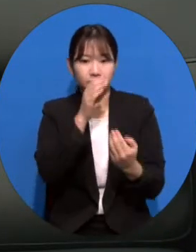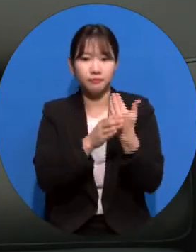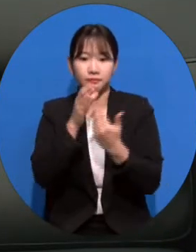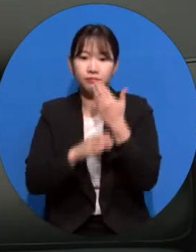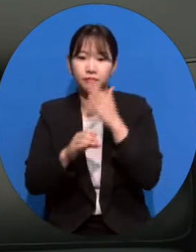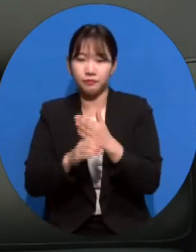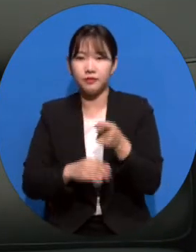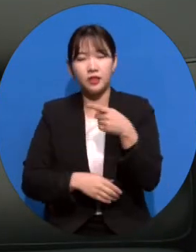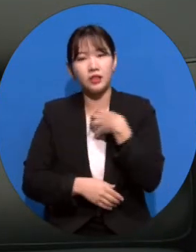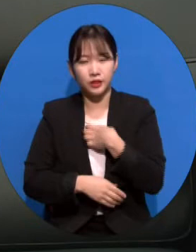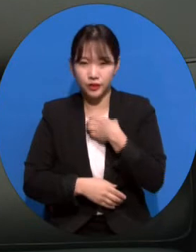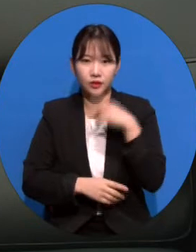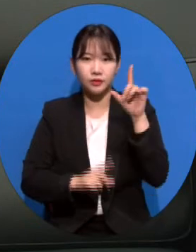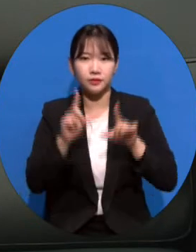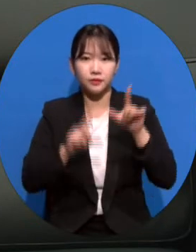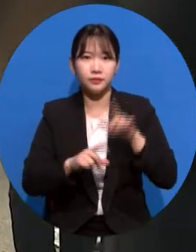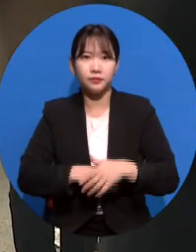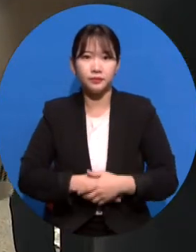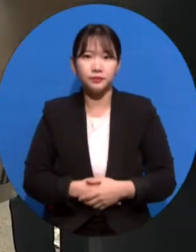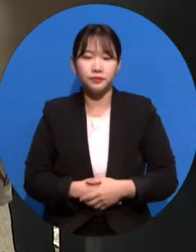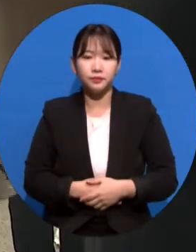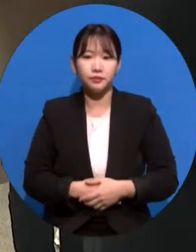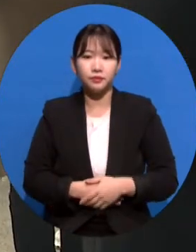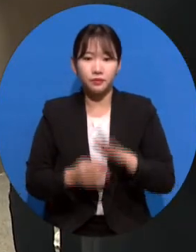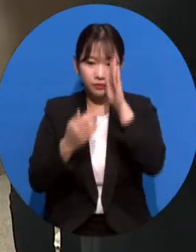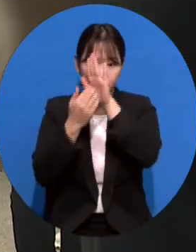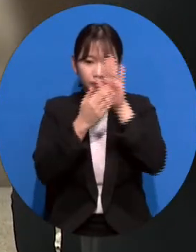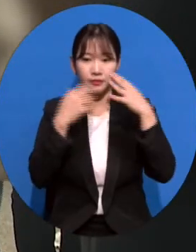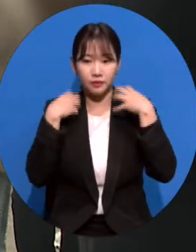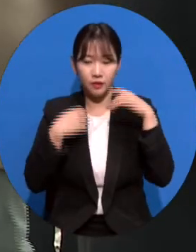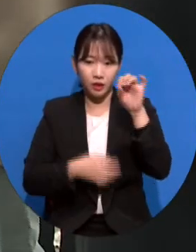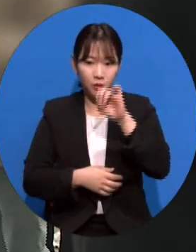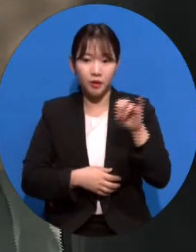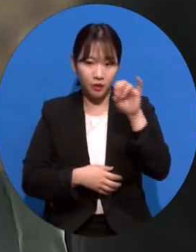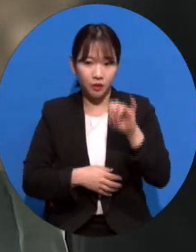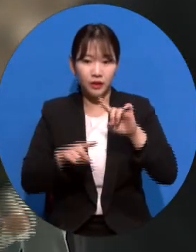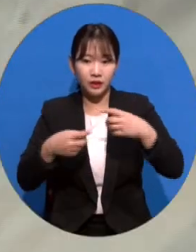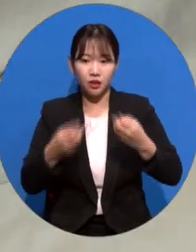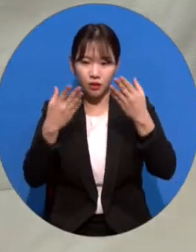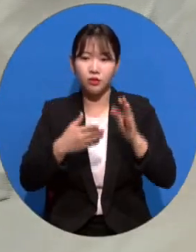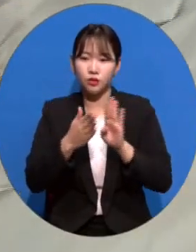나오고 있는 것이 이제 좀 우려스러운 상황입니다. 방역당국은 오미크론 확산과 설 연휴